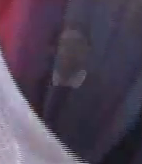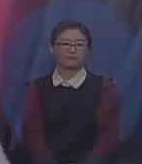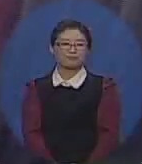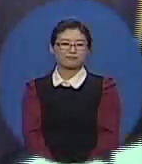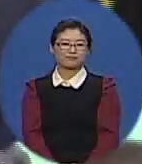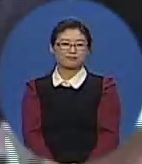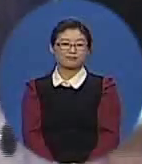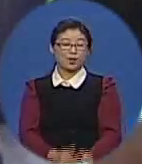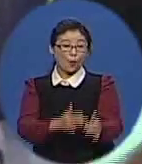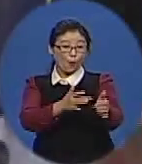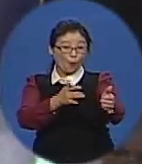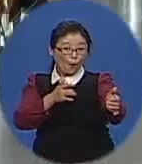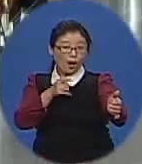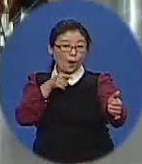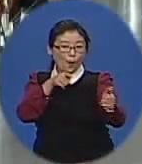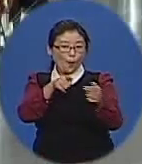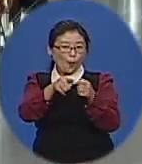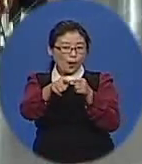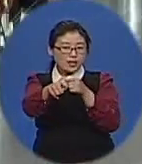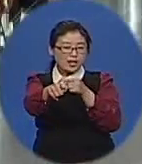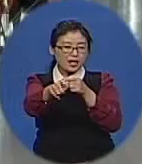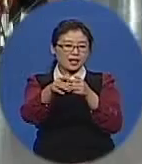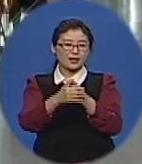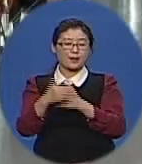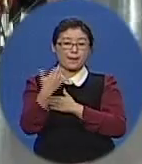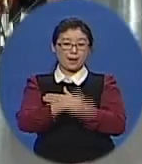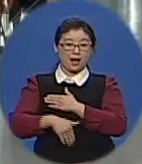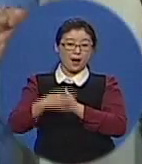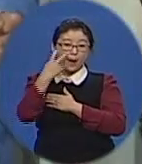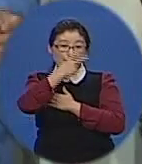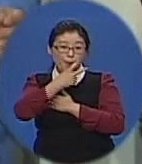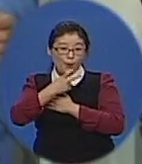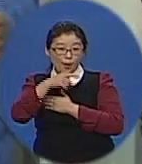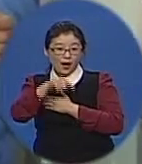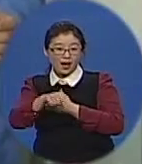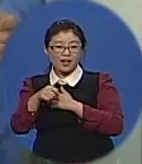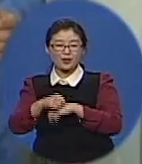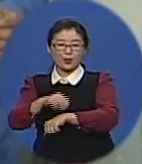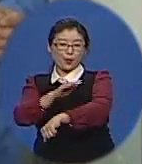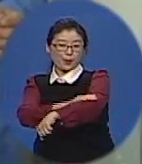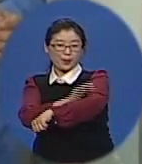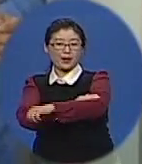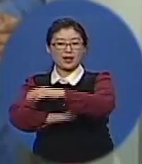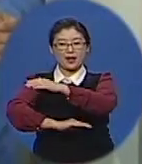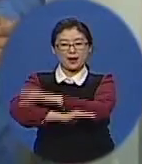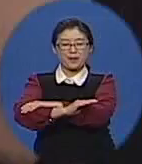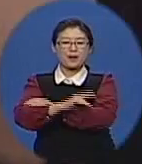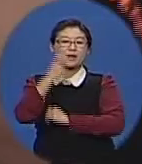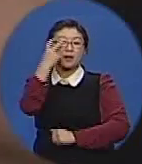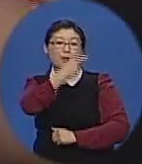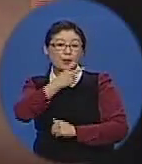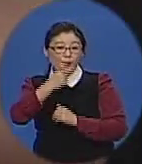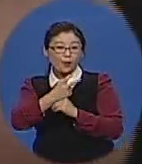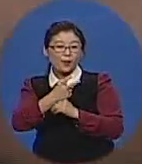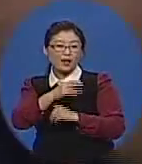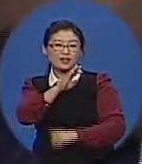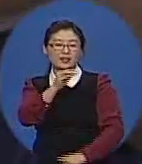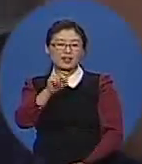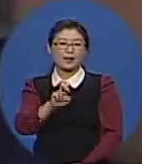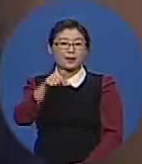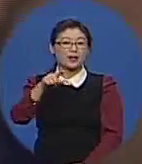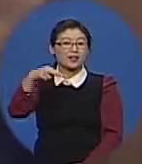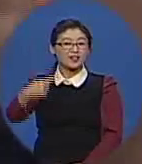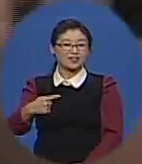팔과 화살 이외에도 가슴을 보호하는 방호구, 드레스 실드와 팔뚝을 보호하는 암가드가 필요합니다.